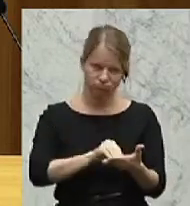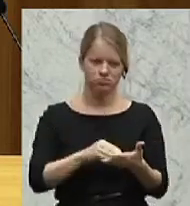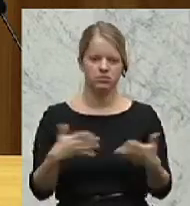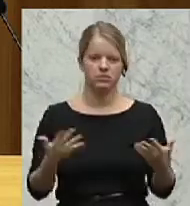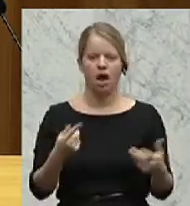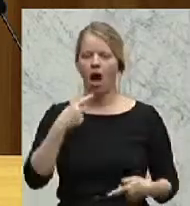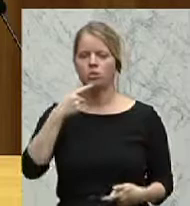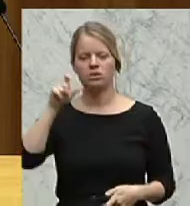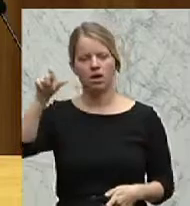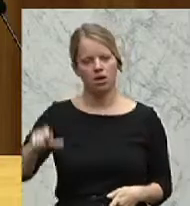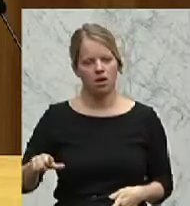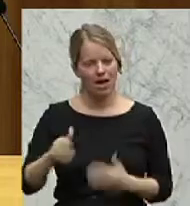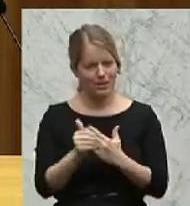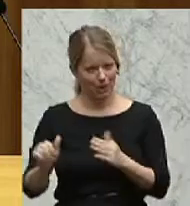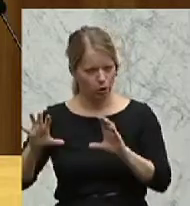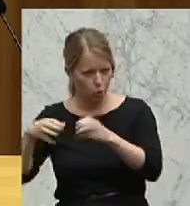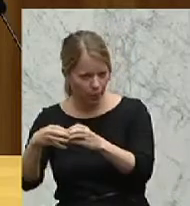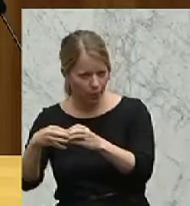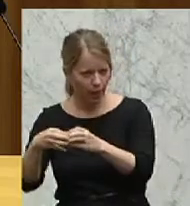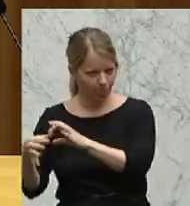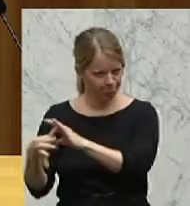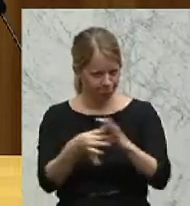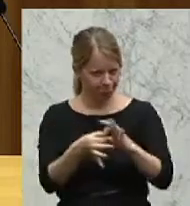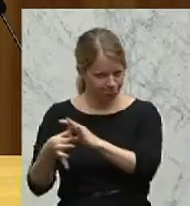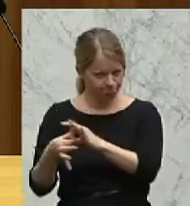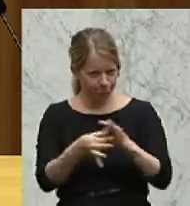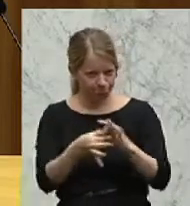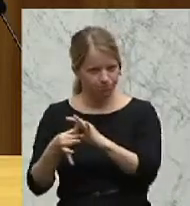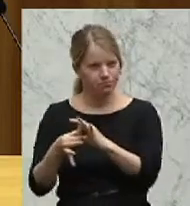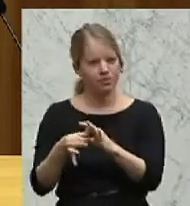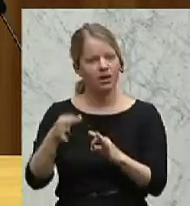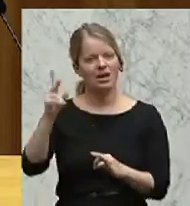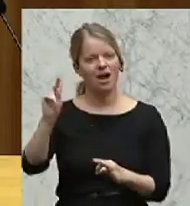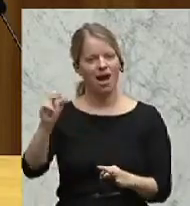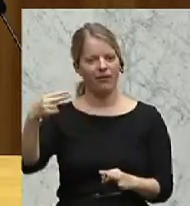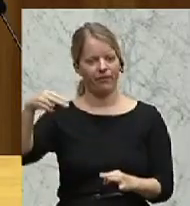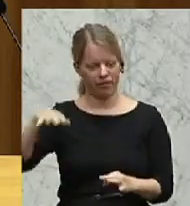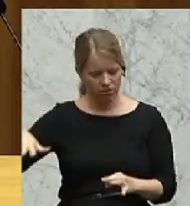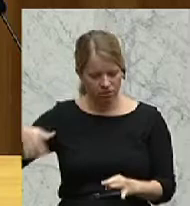auf die Aussage des einer Expertengruppe rund um Kamran Khan, der sagt, also das gibt